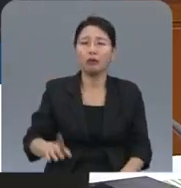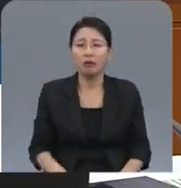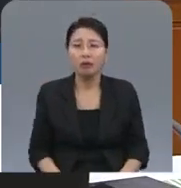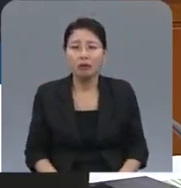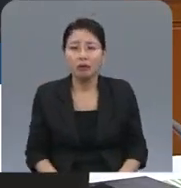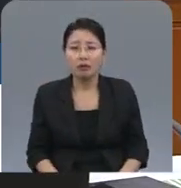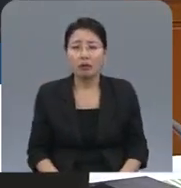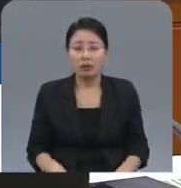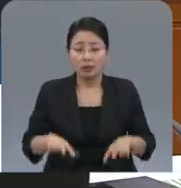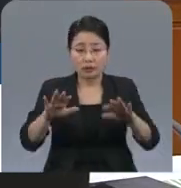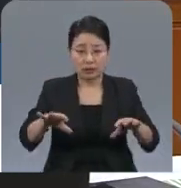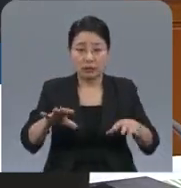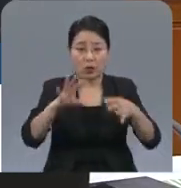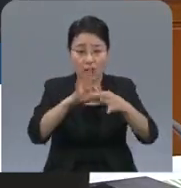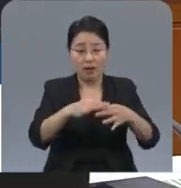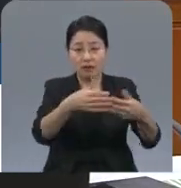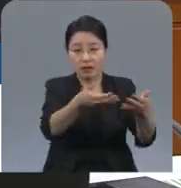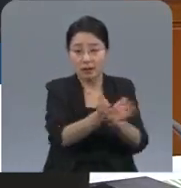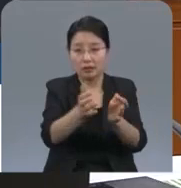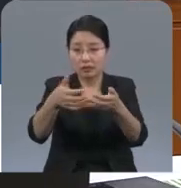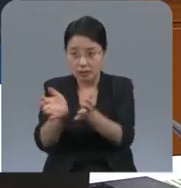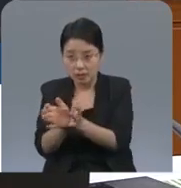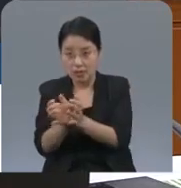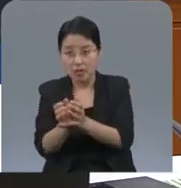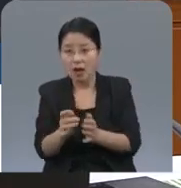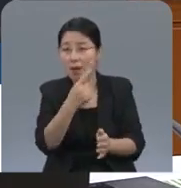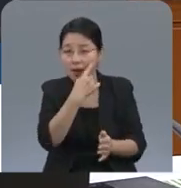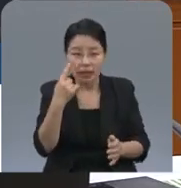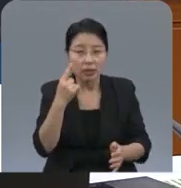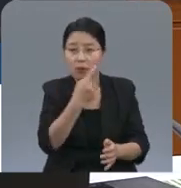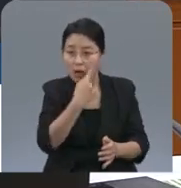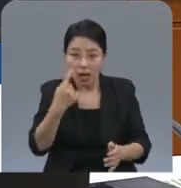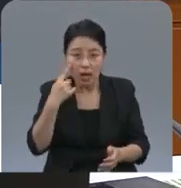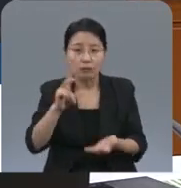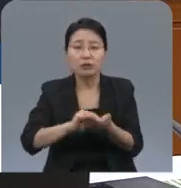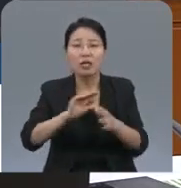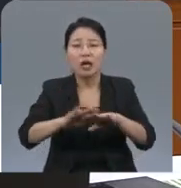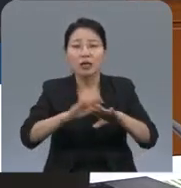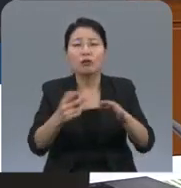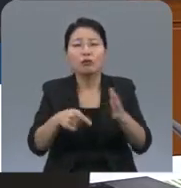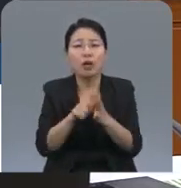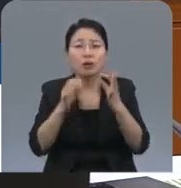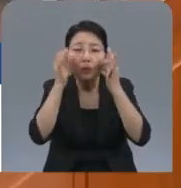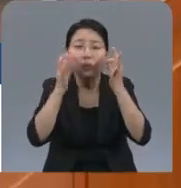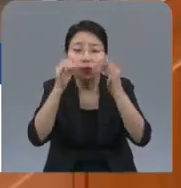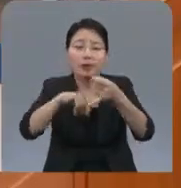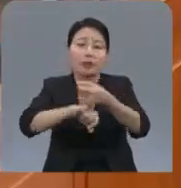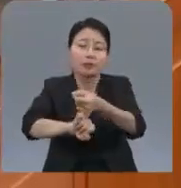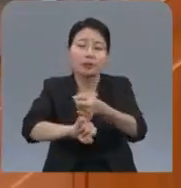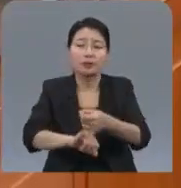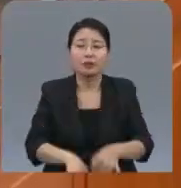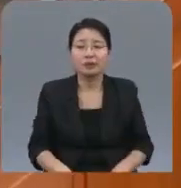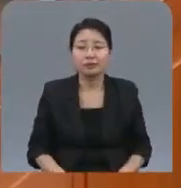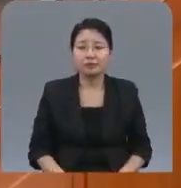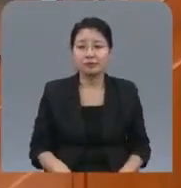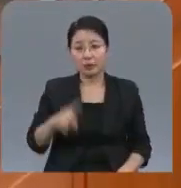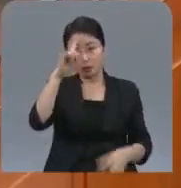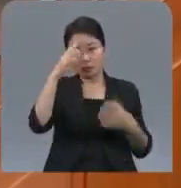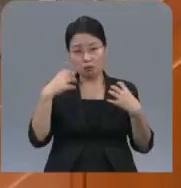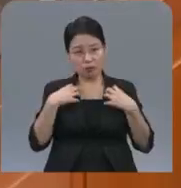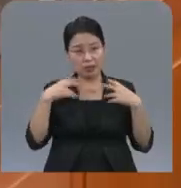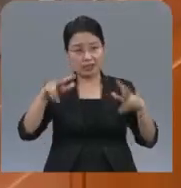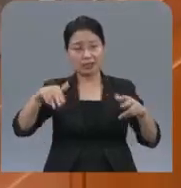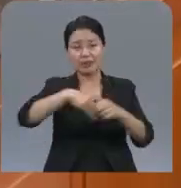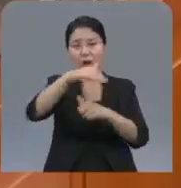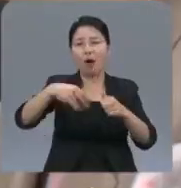không hề có một lời bình luận nào về vụ việc với chính phủ Trung Quốc trong khi đây là sự kiện chấn động mà s ui Không thể bỏ qua nghị sĩ y quân